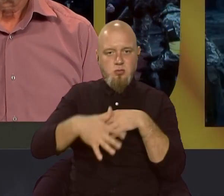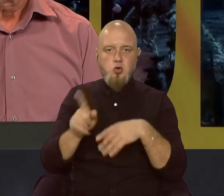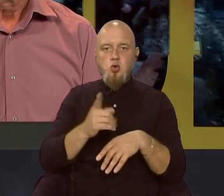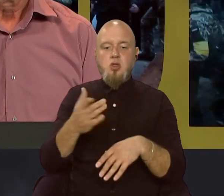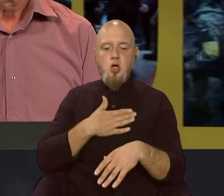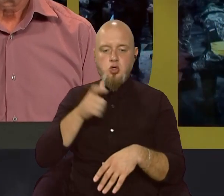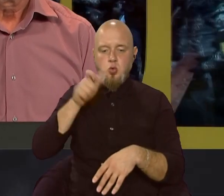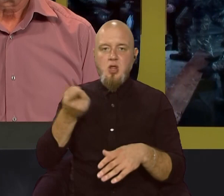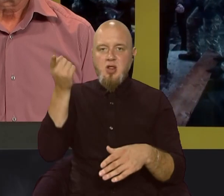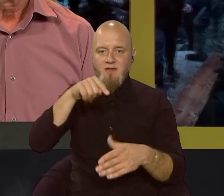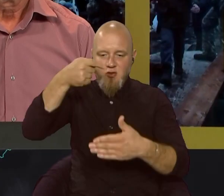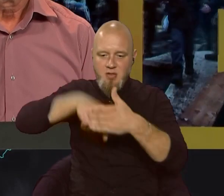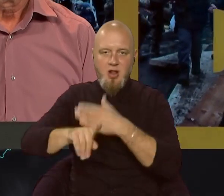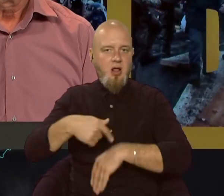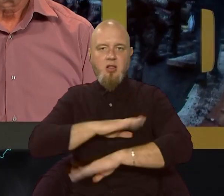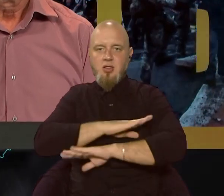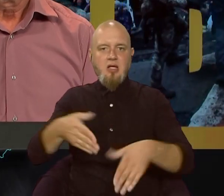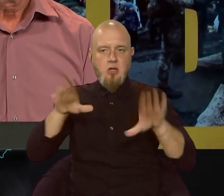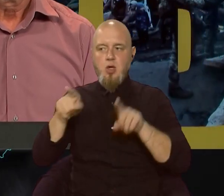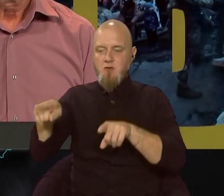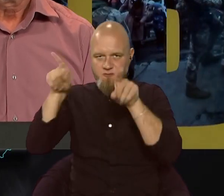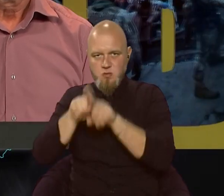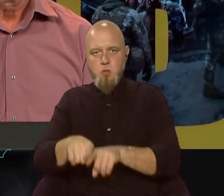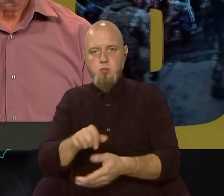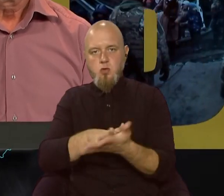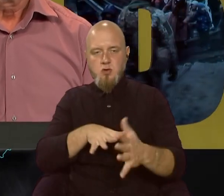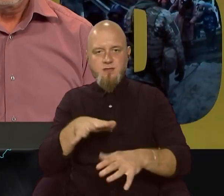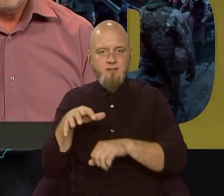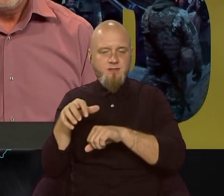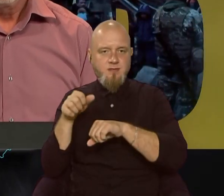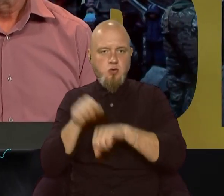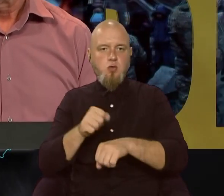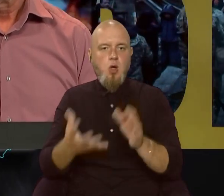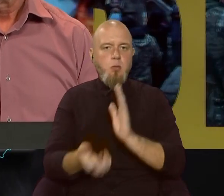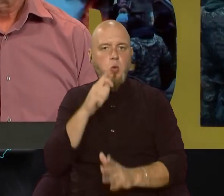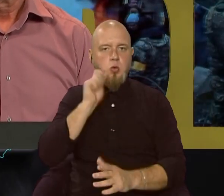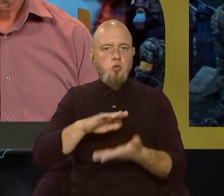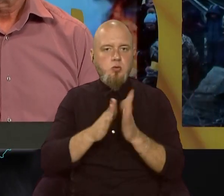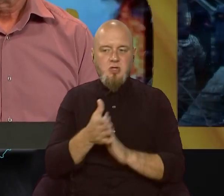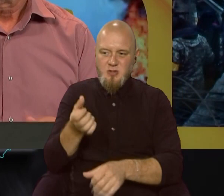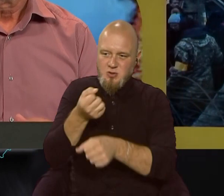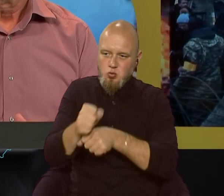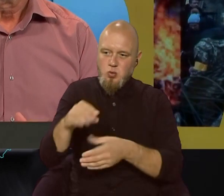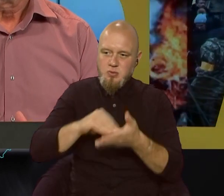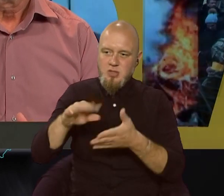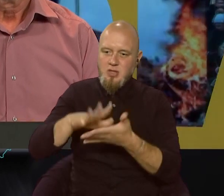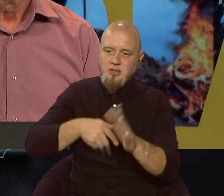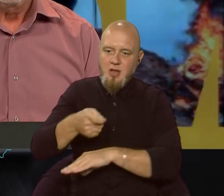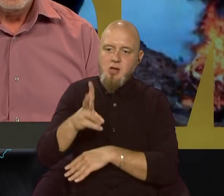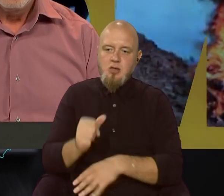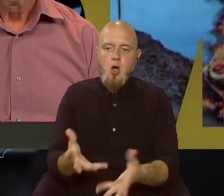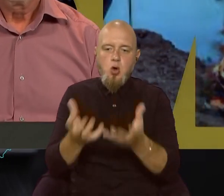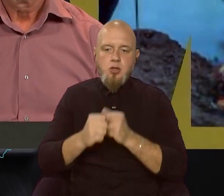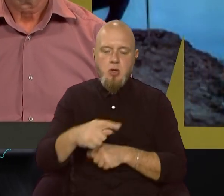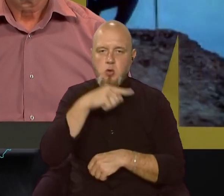здаються і все одно продовжують відстоювати проукраїнську позицію. Змушують писати заяви на отримання